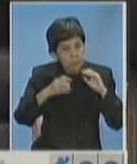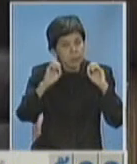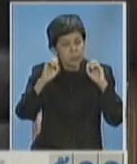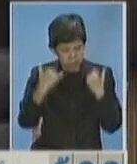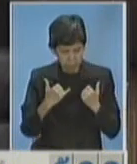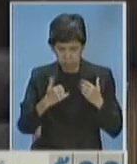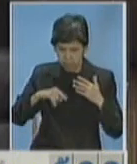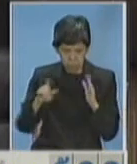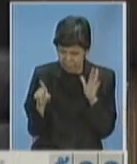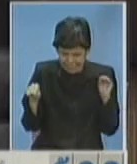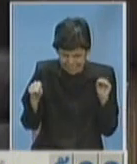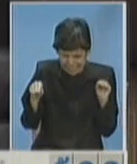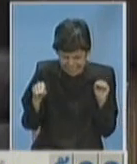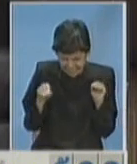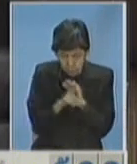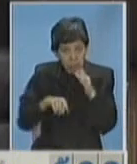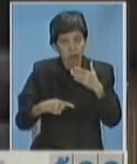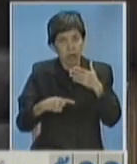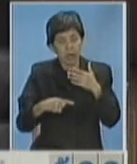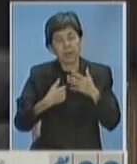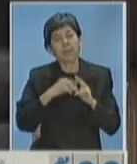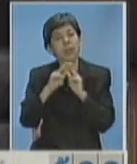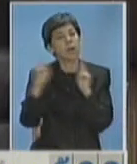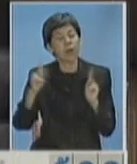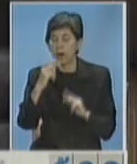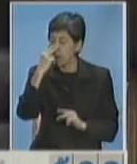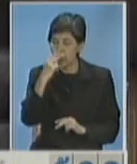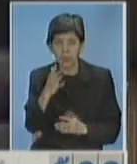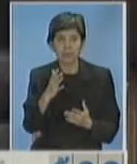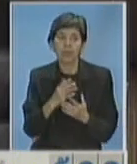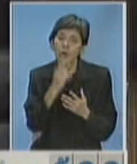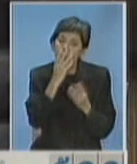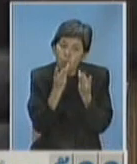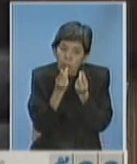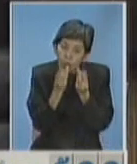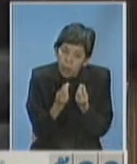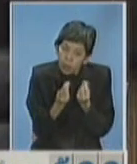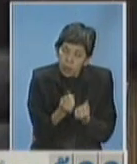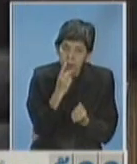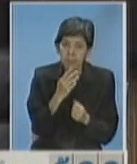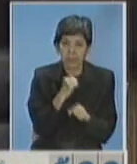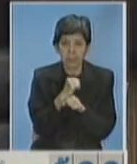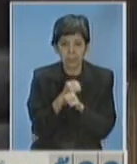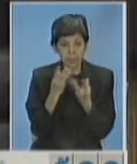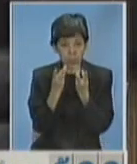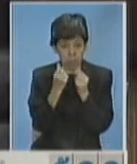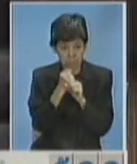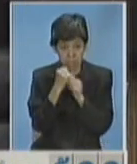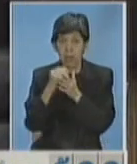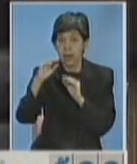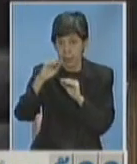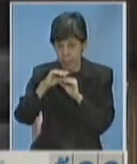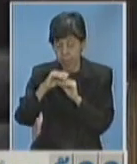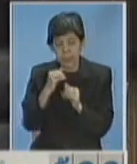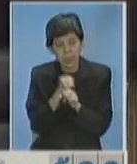มาปรากฏในคืนสุดท้ายแต่ว่าตอนนั้นกรรมาธิการก็ไม่ได้ดูหรอกค่ะเพราะว่าดูแต่ตัวเลขเพราะเราจะดูแต่ว่าตัวเลขที่ขอแปรเพิ่ม